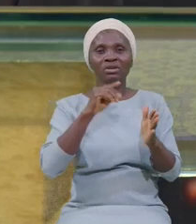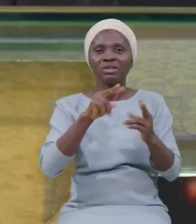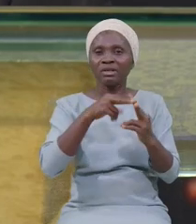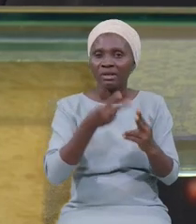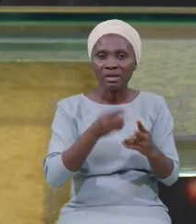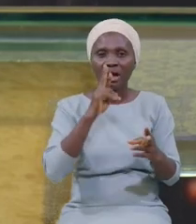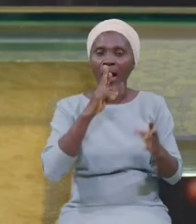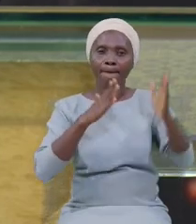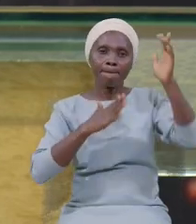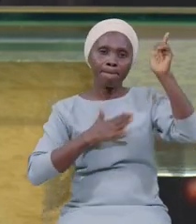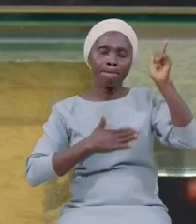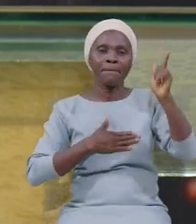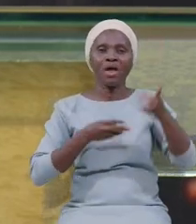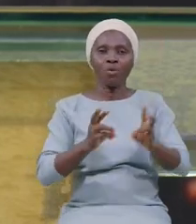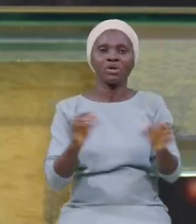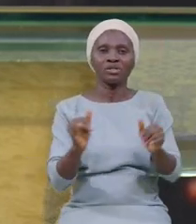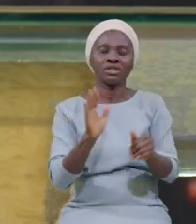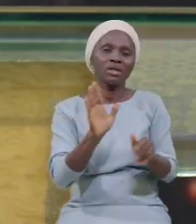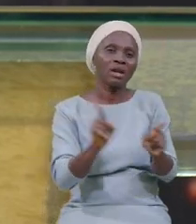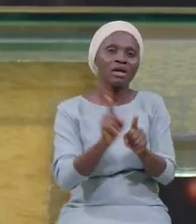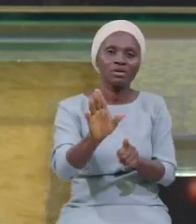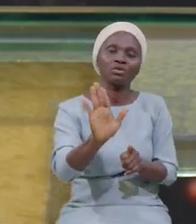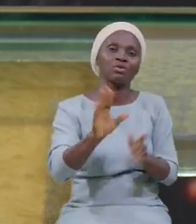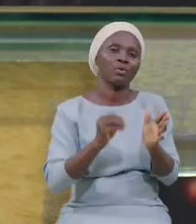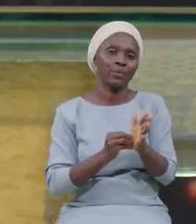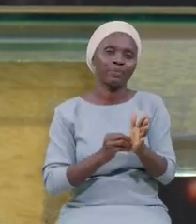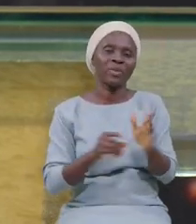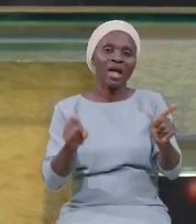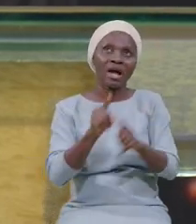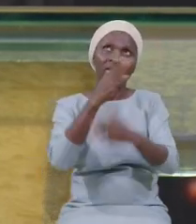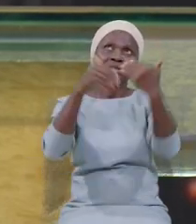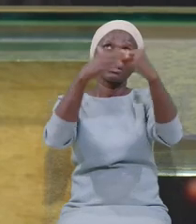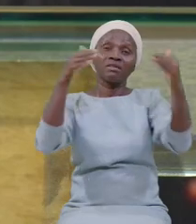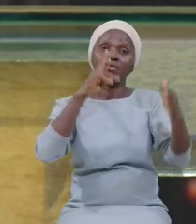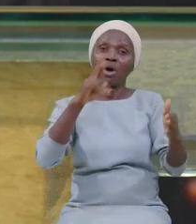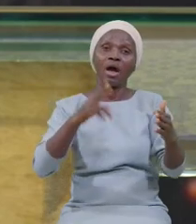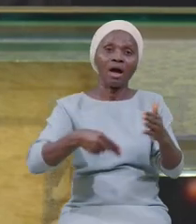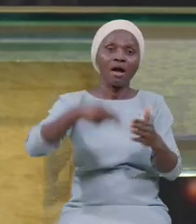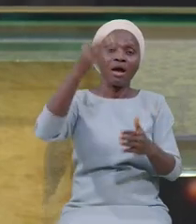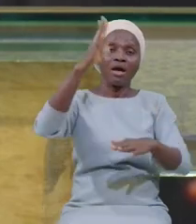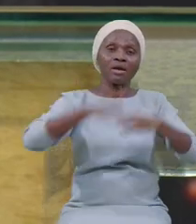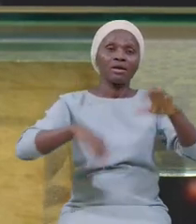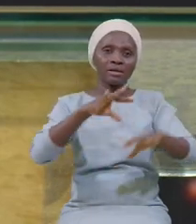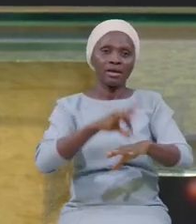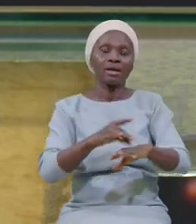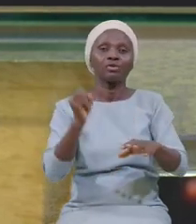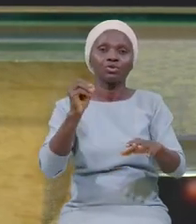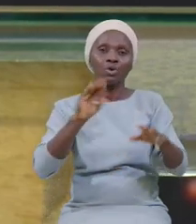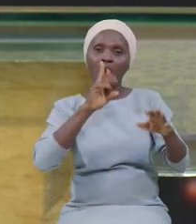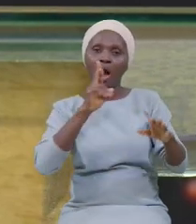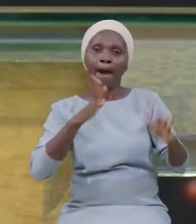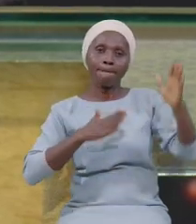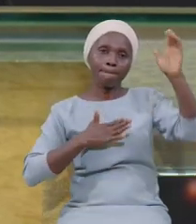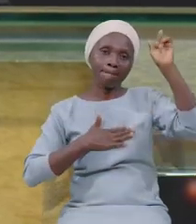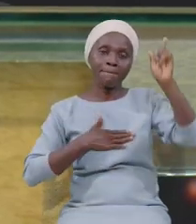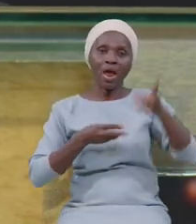l'Éternel. Autant les cieux sont élevés au-dessus de la terre, autant mes voix sont élevées au-dessus de